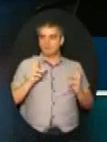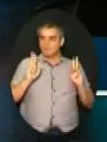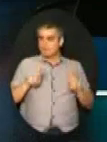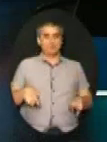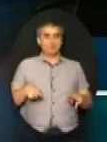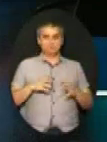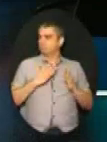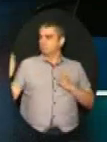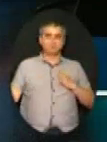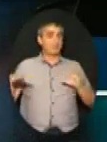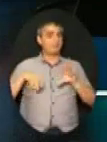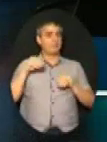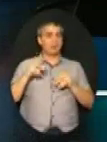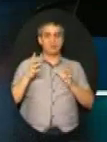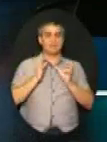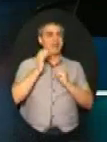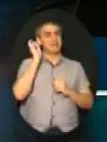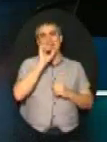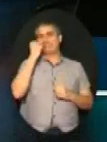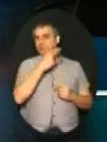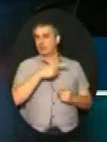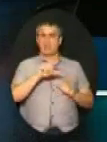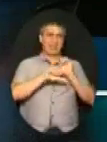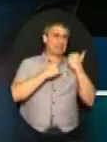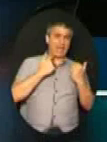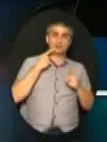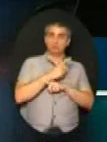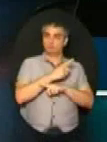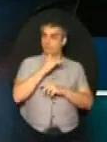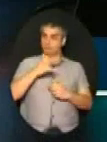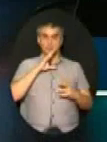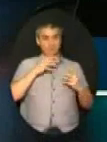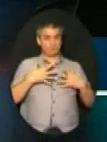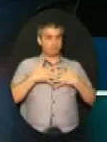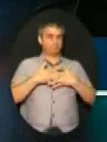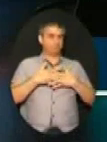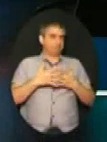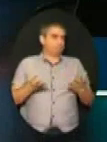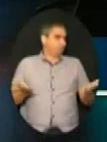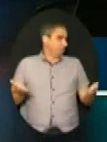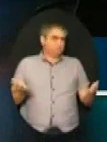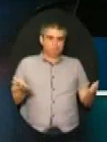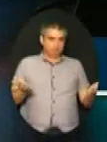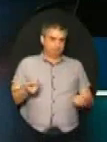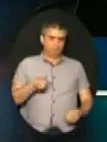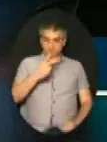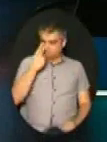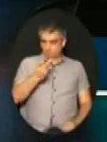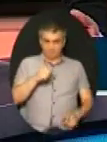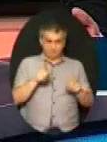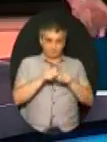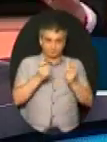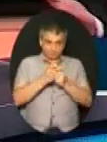כך כותבית במערכת הבחירות, המחנה האנטי-ציוני, דאש וכדומה, ועכשיו מדברים על חבירה, לא מסכים לדבר. אתה רואה את זה